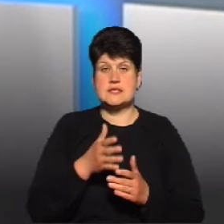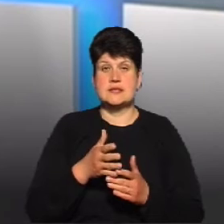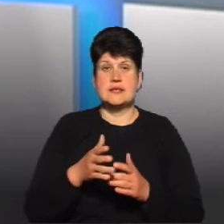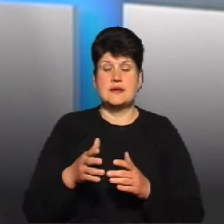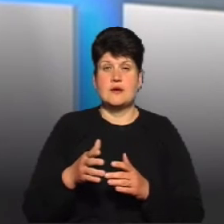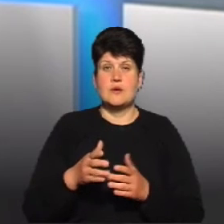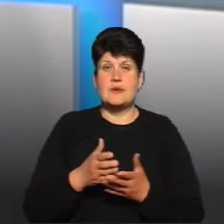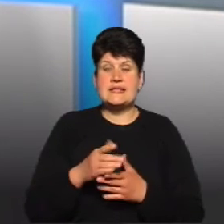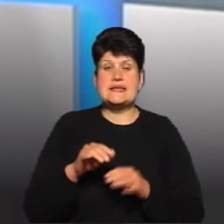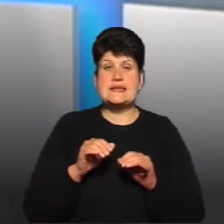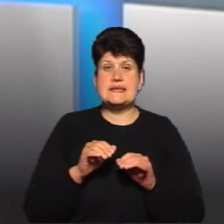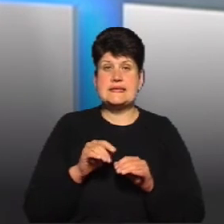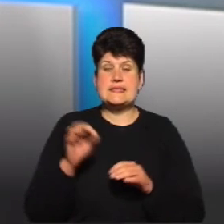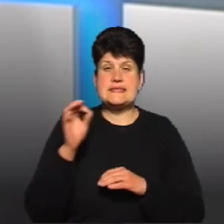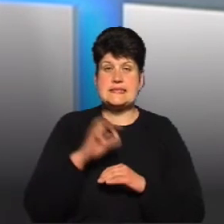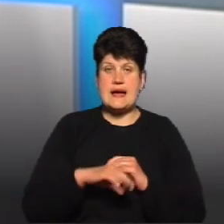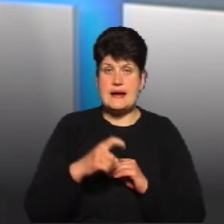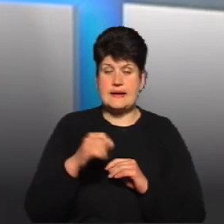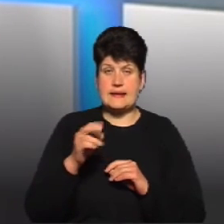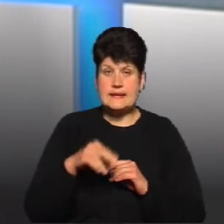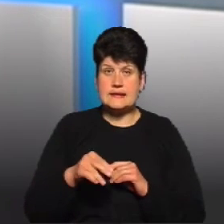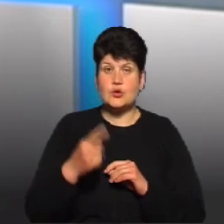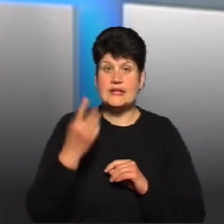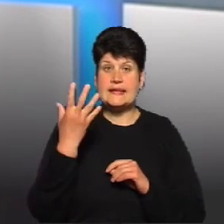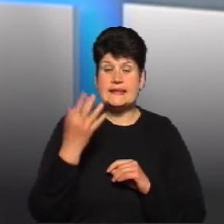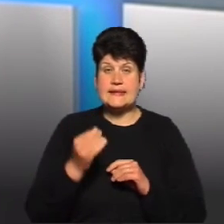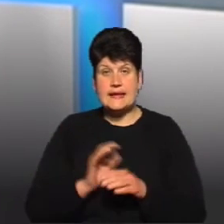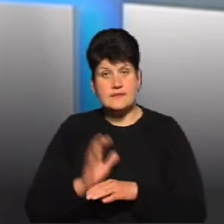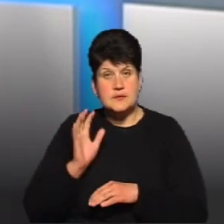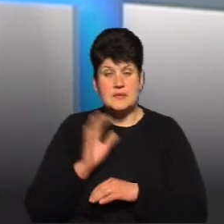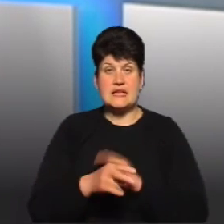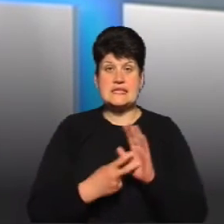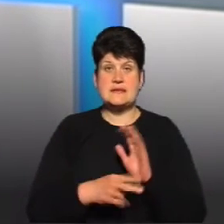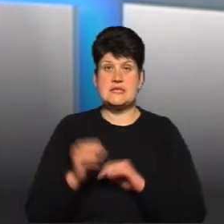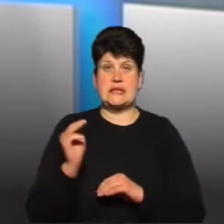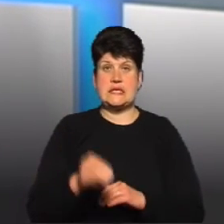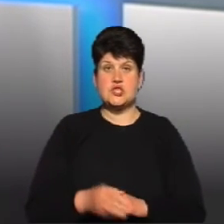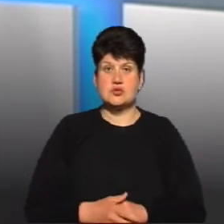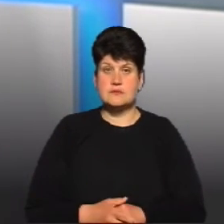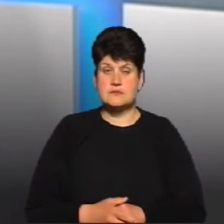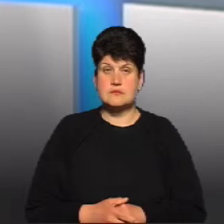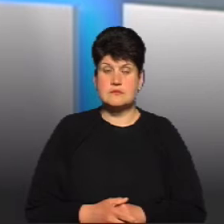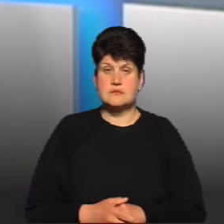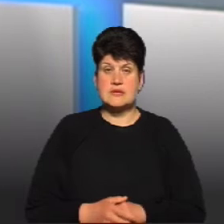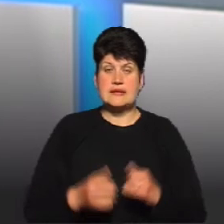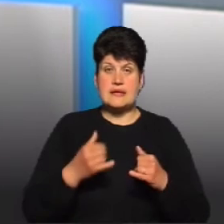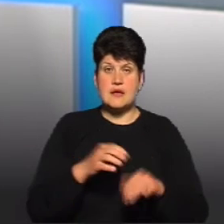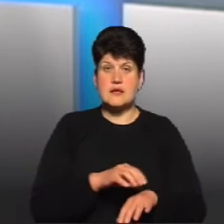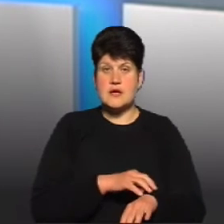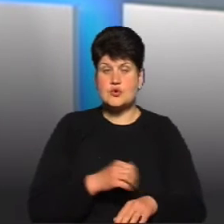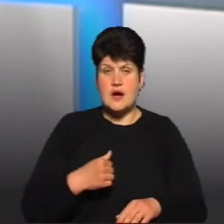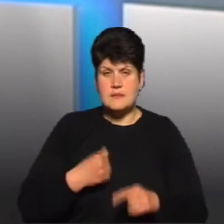на Західній Україні, за один день запакували 70 тисяч. Тобто радянська влади, армія це вміла